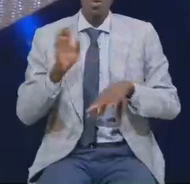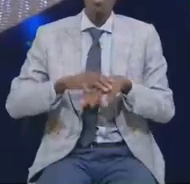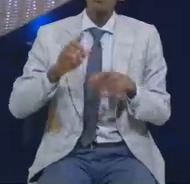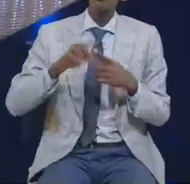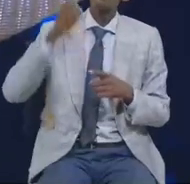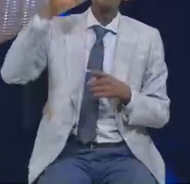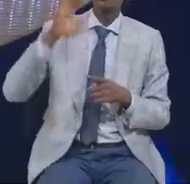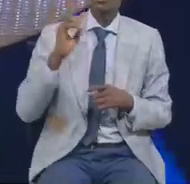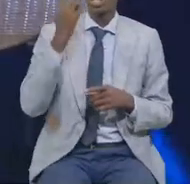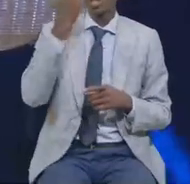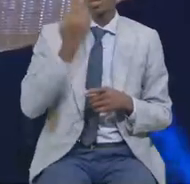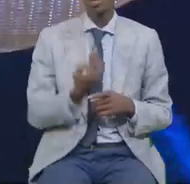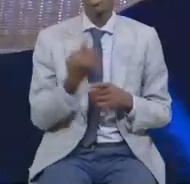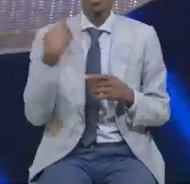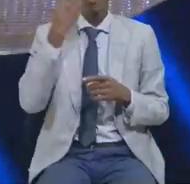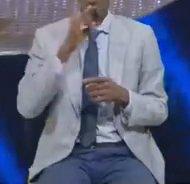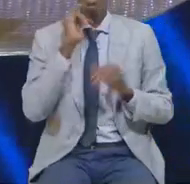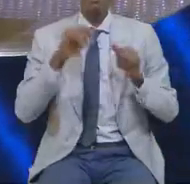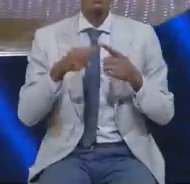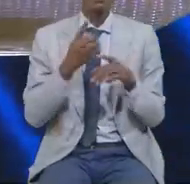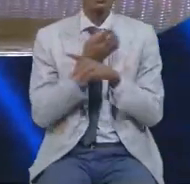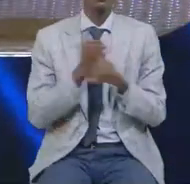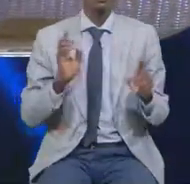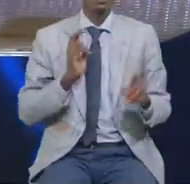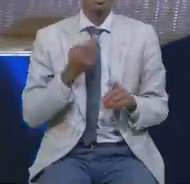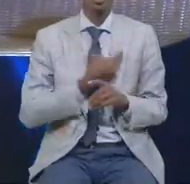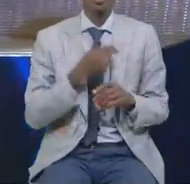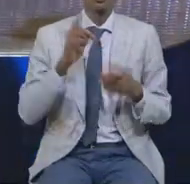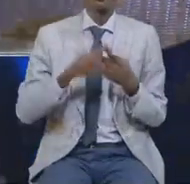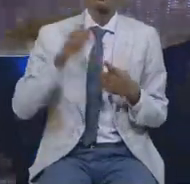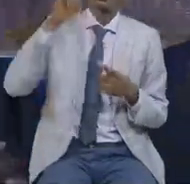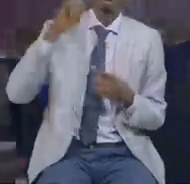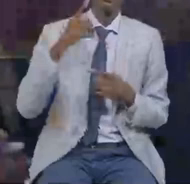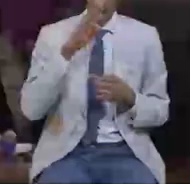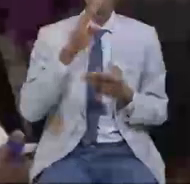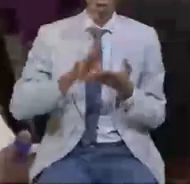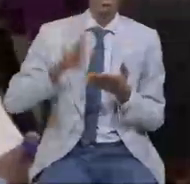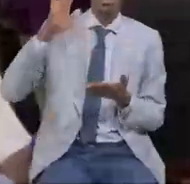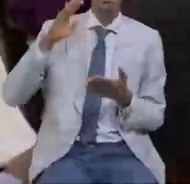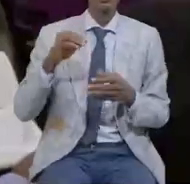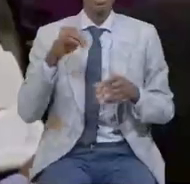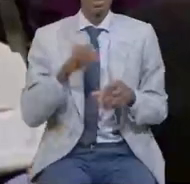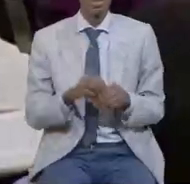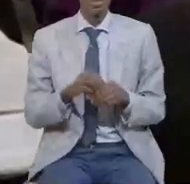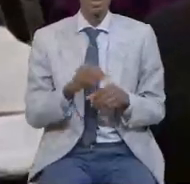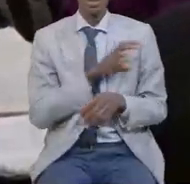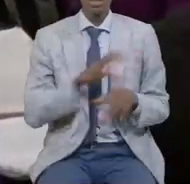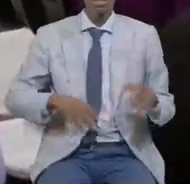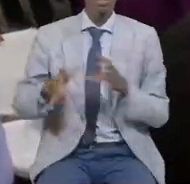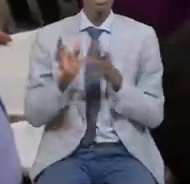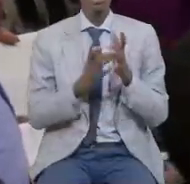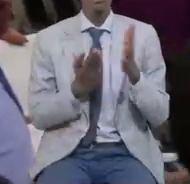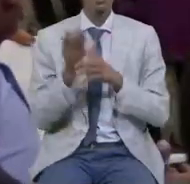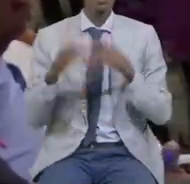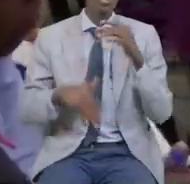un homme impérialiste. À lui soit la gloire dans l'Église et en Jésus-Christ, dans toutes les générations, au